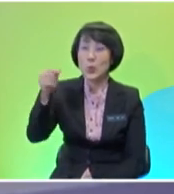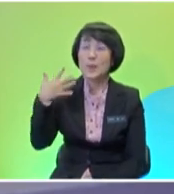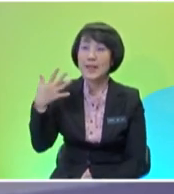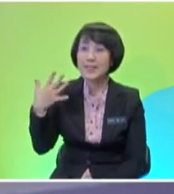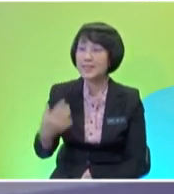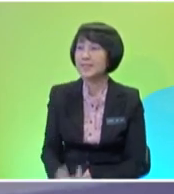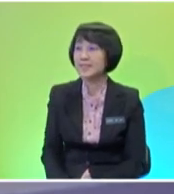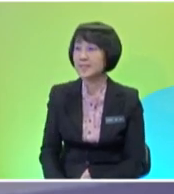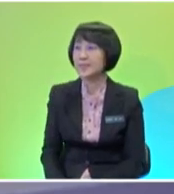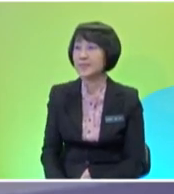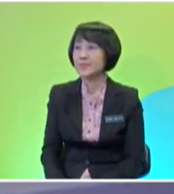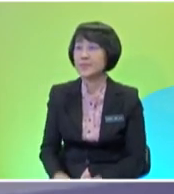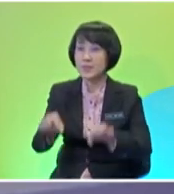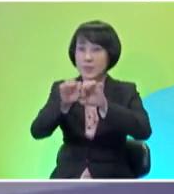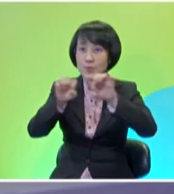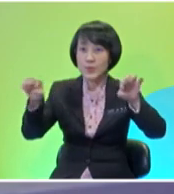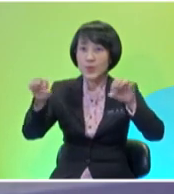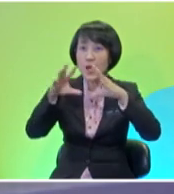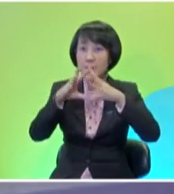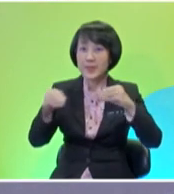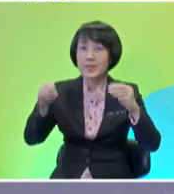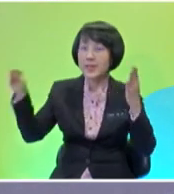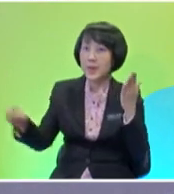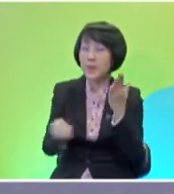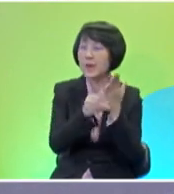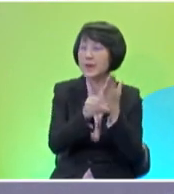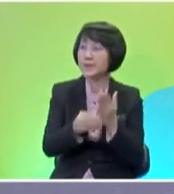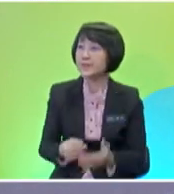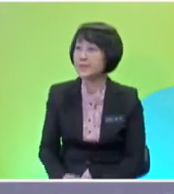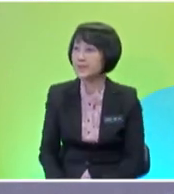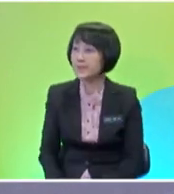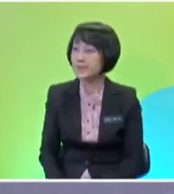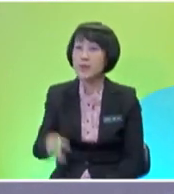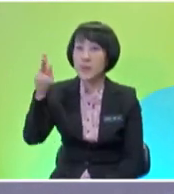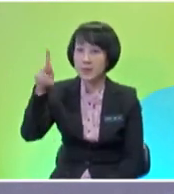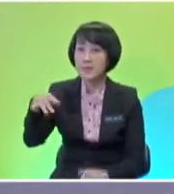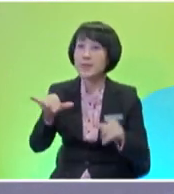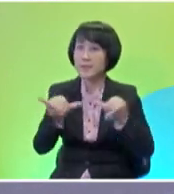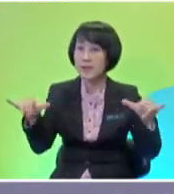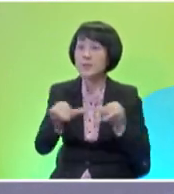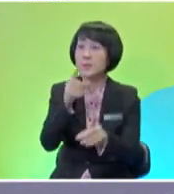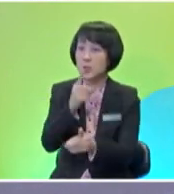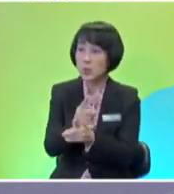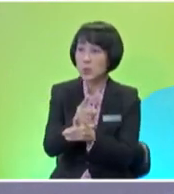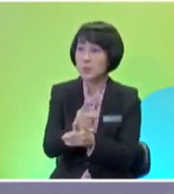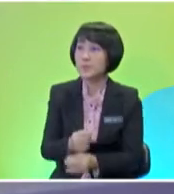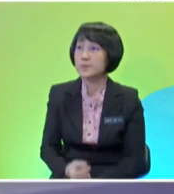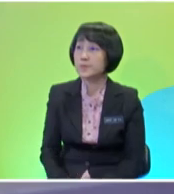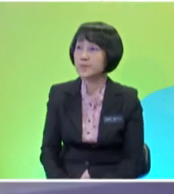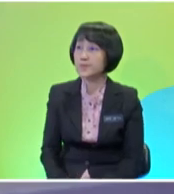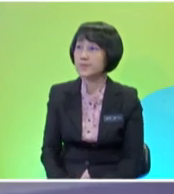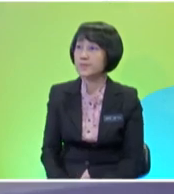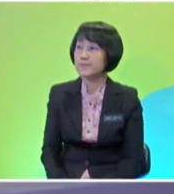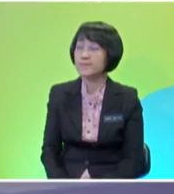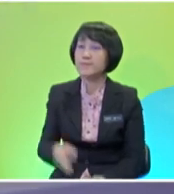habis, kita boleh tambah rod perekat panas. Okay, pastikan saiz yang betul. Okey, sebab kalau salah, nanti dah